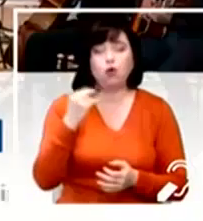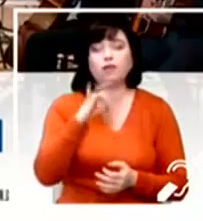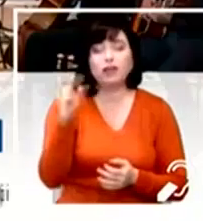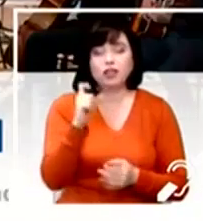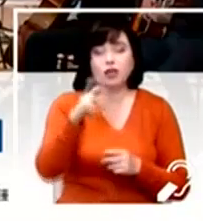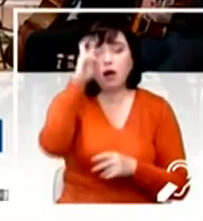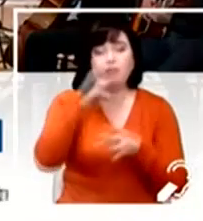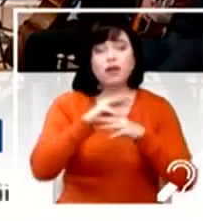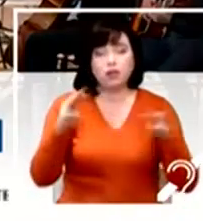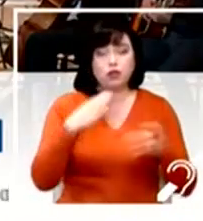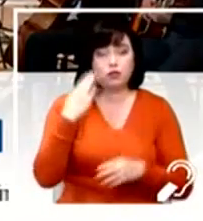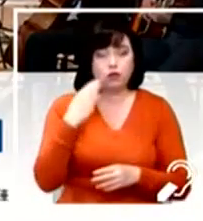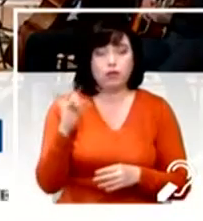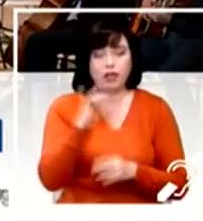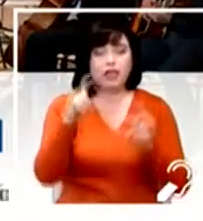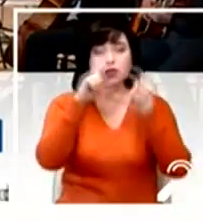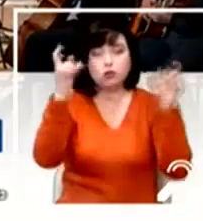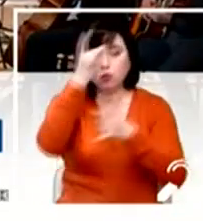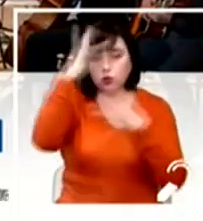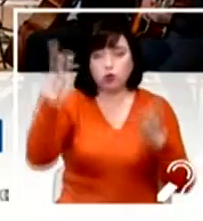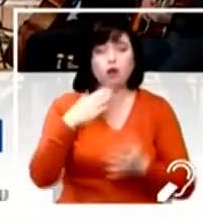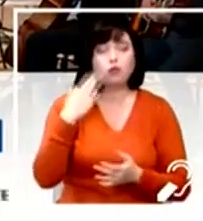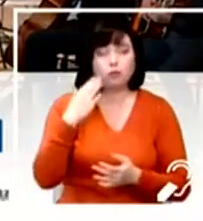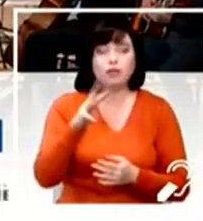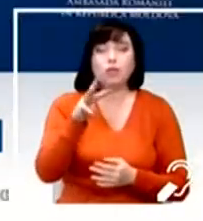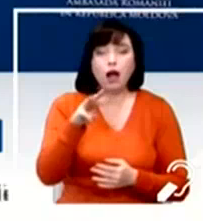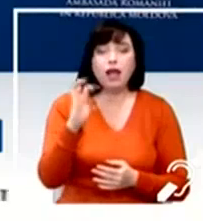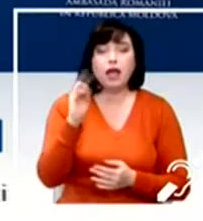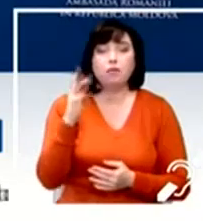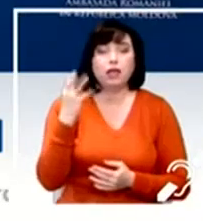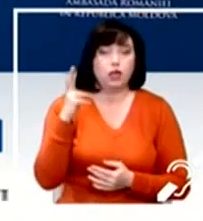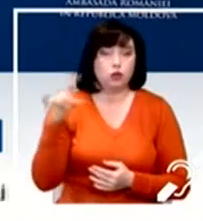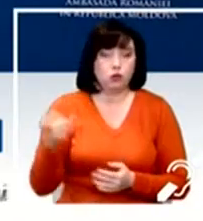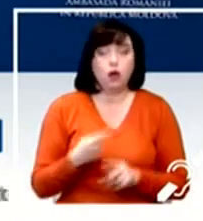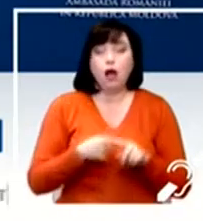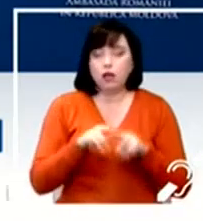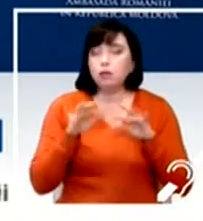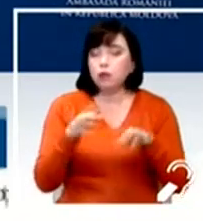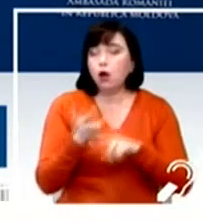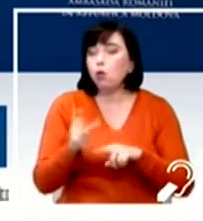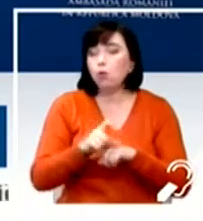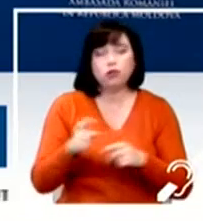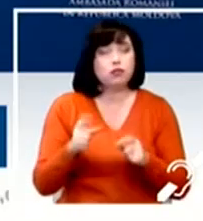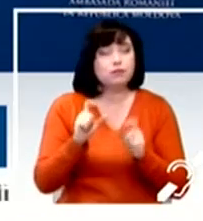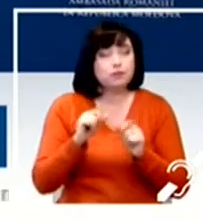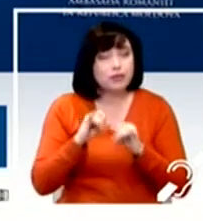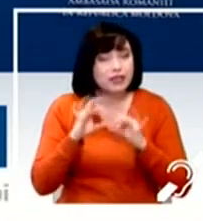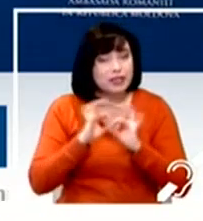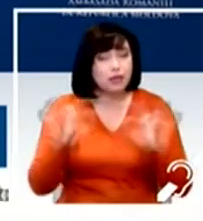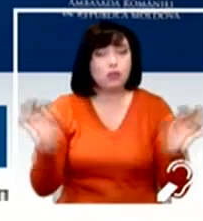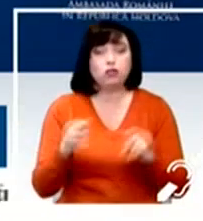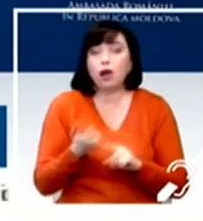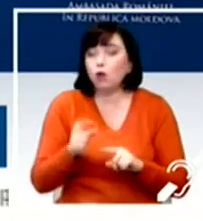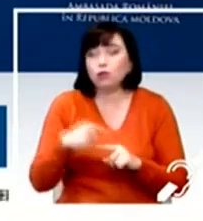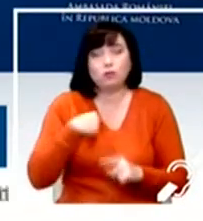Moldova, din Guvernul României și Institutul Cultural Român Mihai Eminescu. Un eveniment inedit, un eveniment foarte special și un proiect care mie